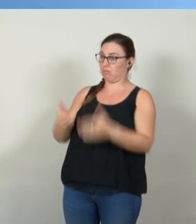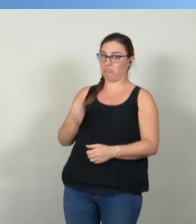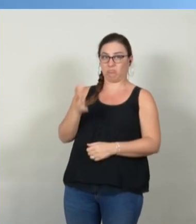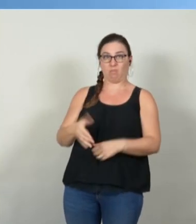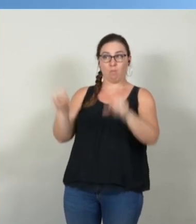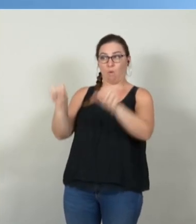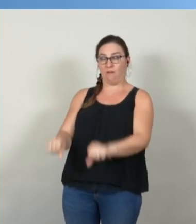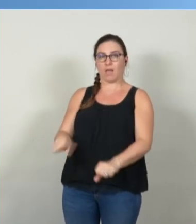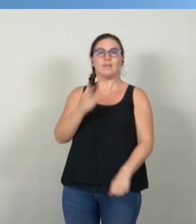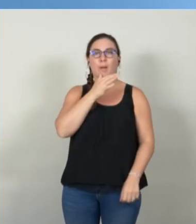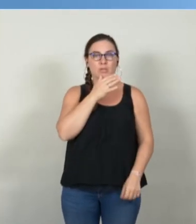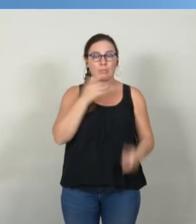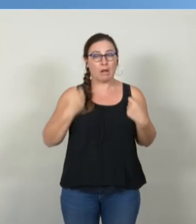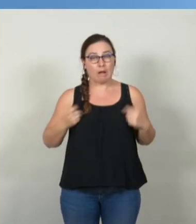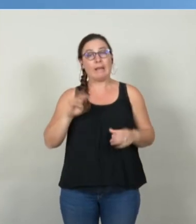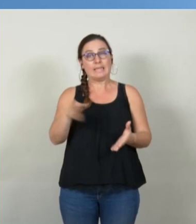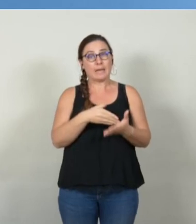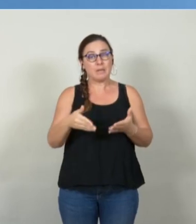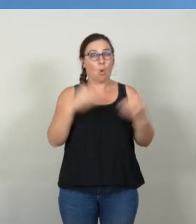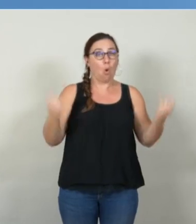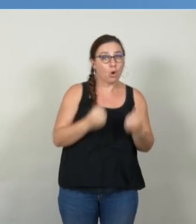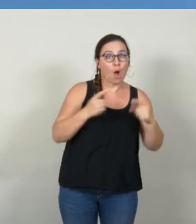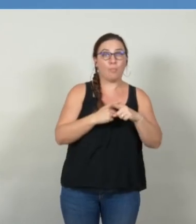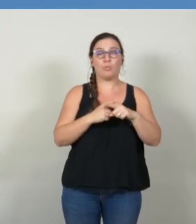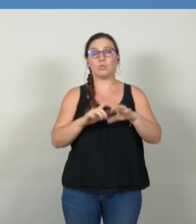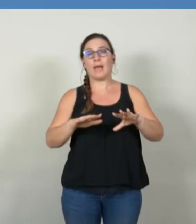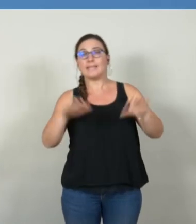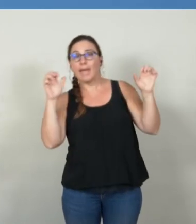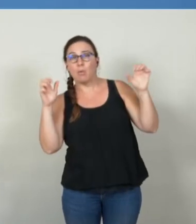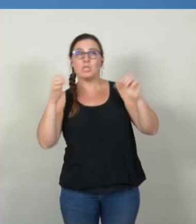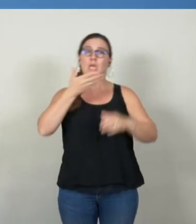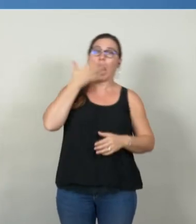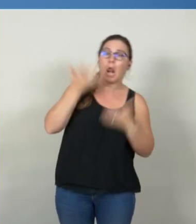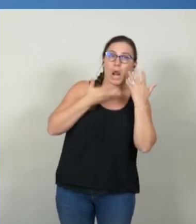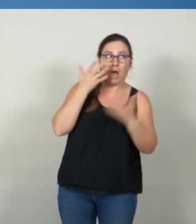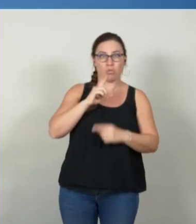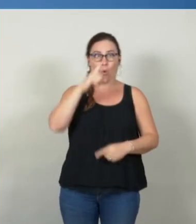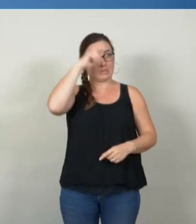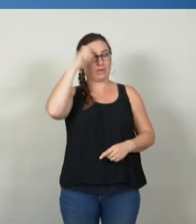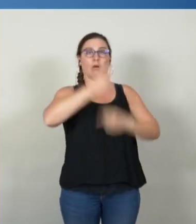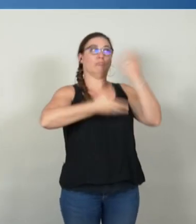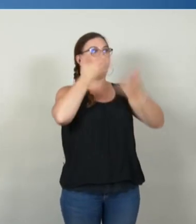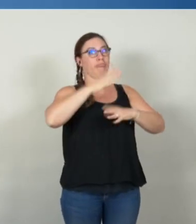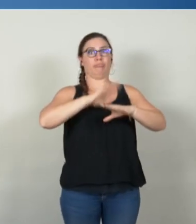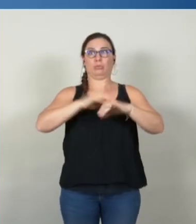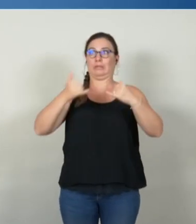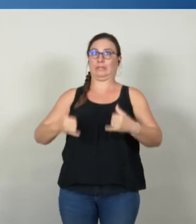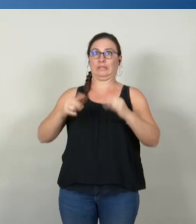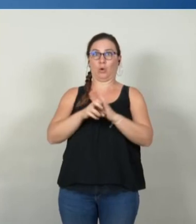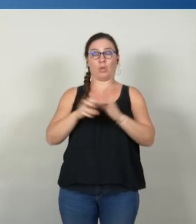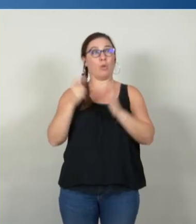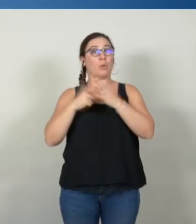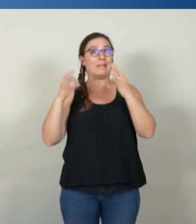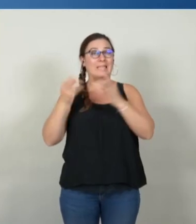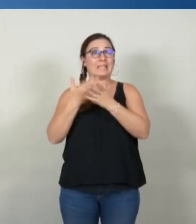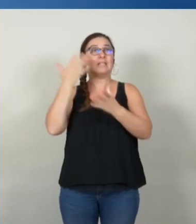impossible en dépensant 4 millions d'euros de com et de cérémonie mais parce que Nicolas Sarkozy a prononcé un discours à Grenoble en 2010 il